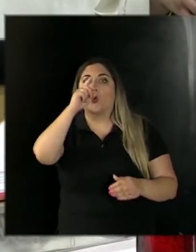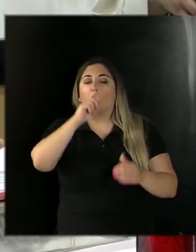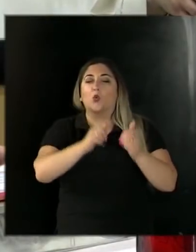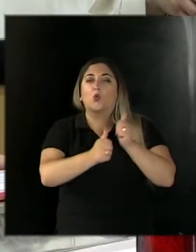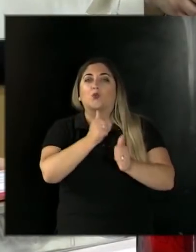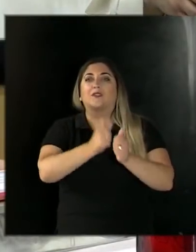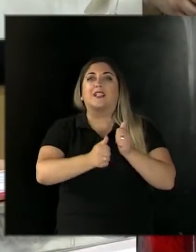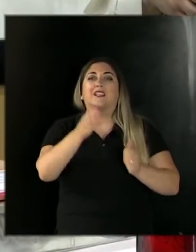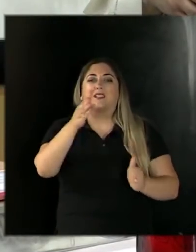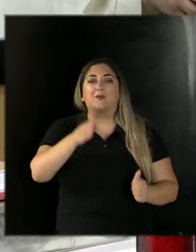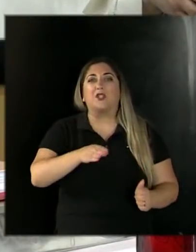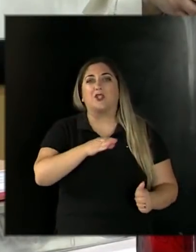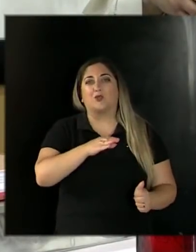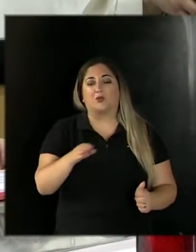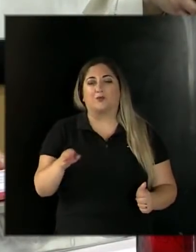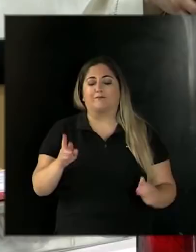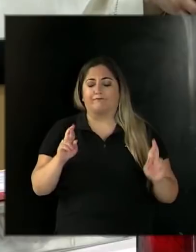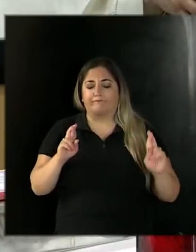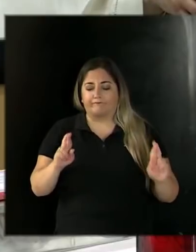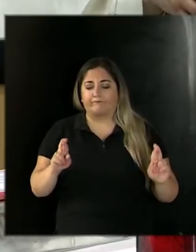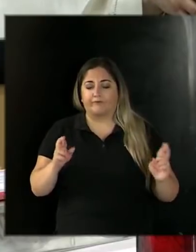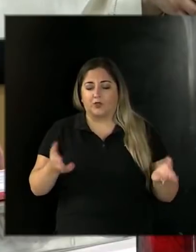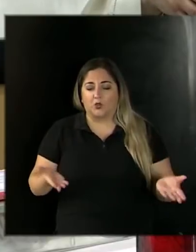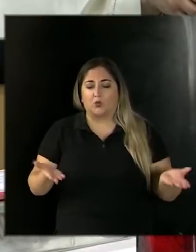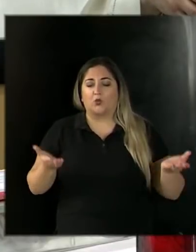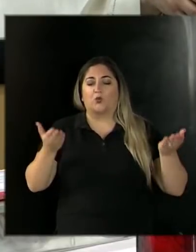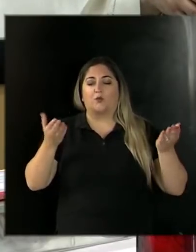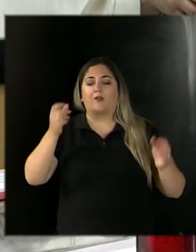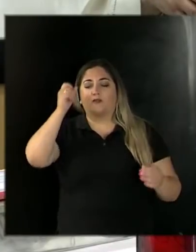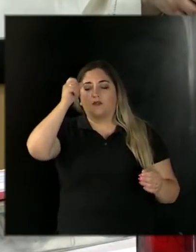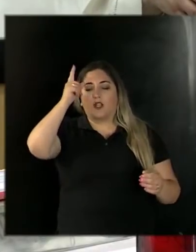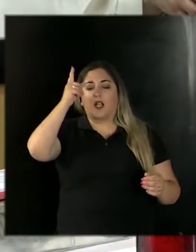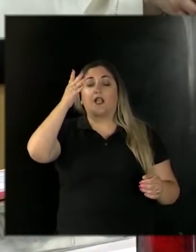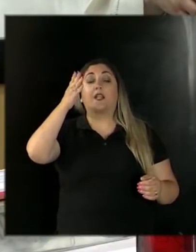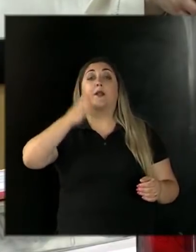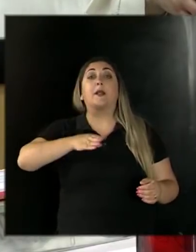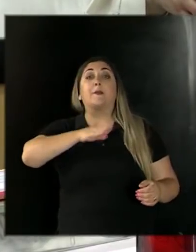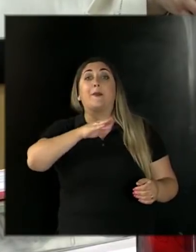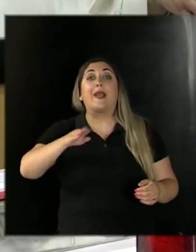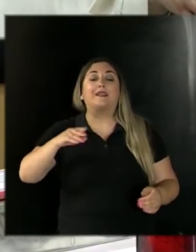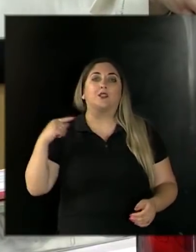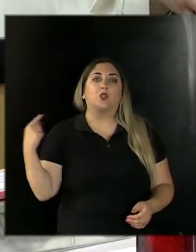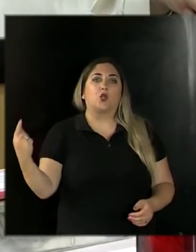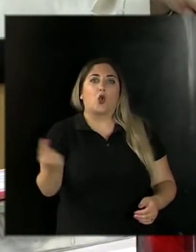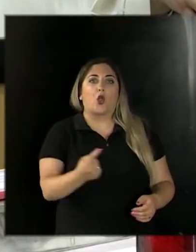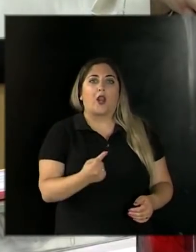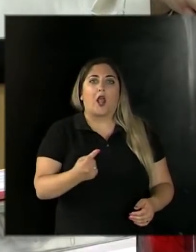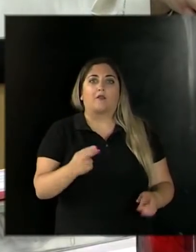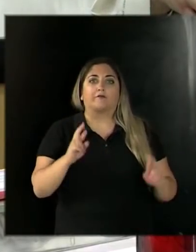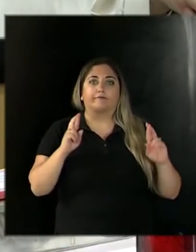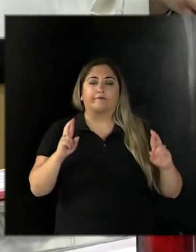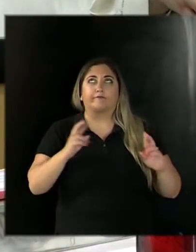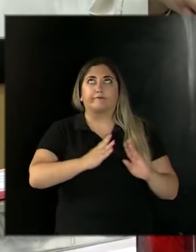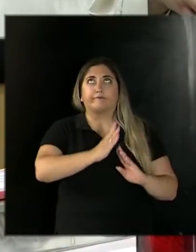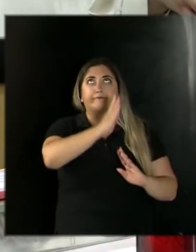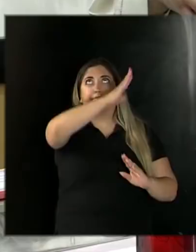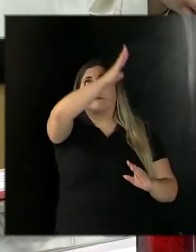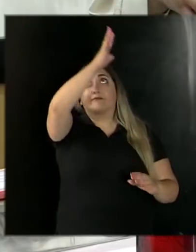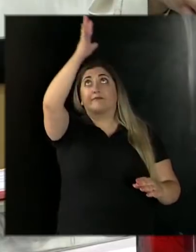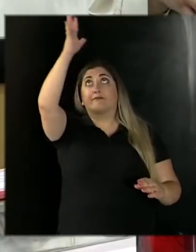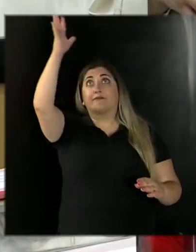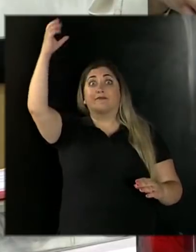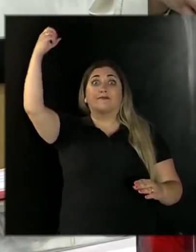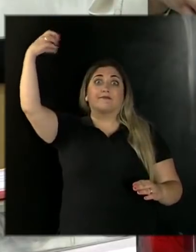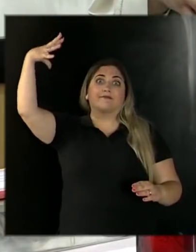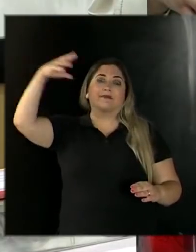raqdu bit-tama tal-qawmien. Ftakar fil-mejtin kollha. Daħalhom quddiemek fid-dawl